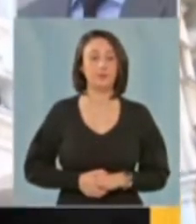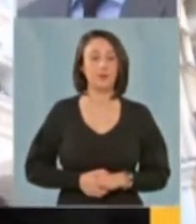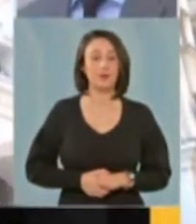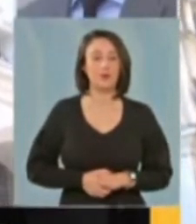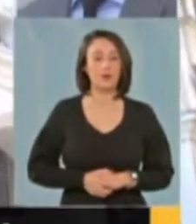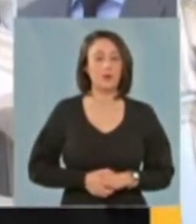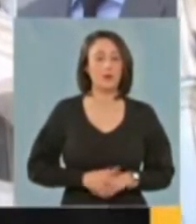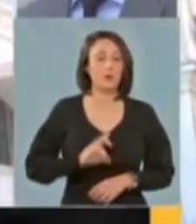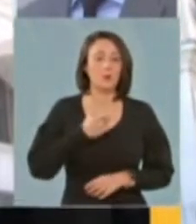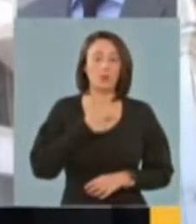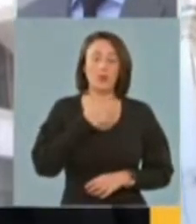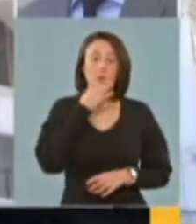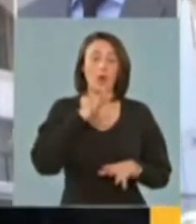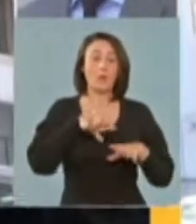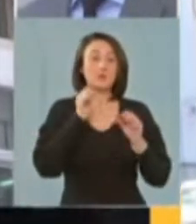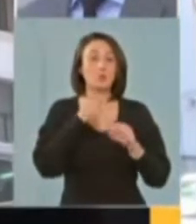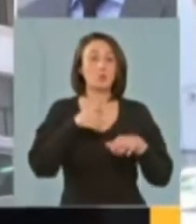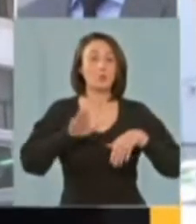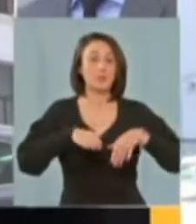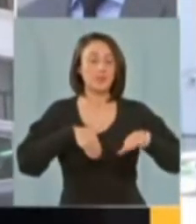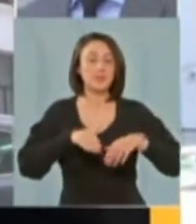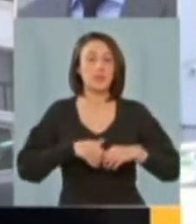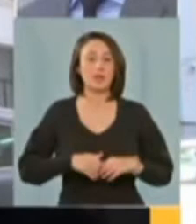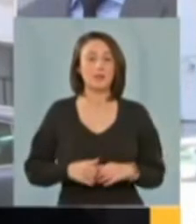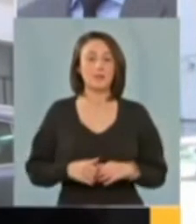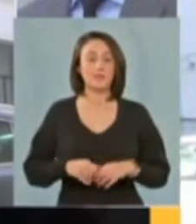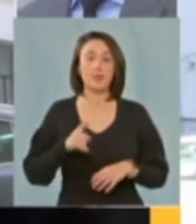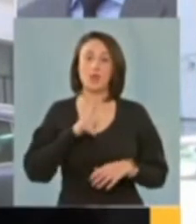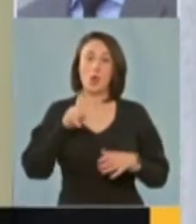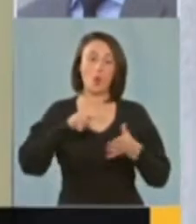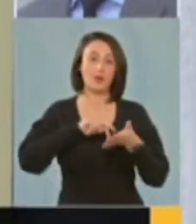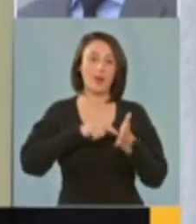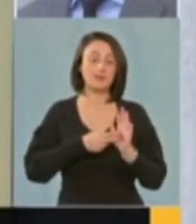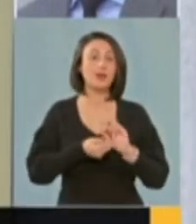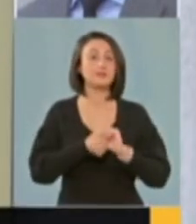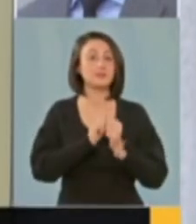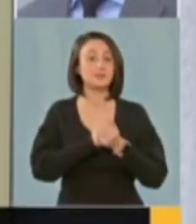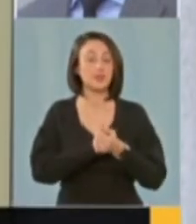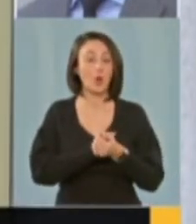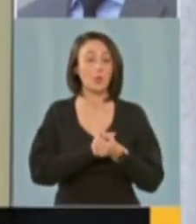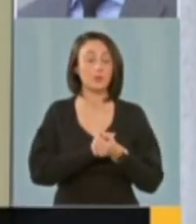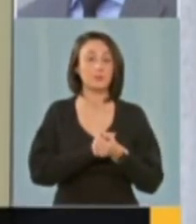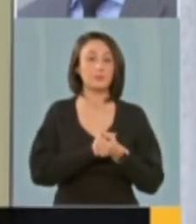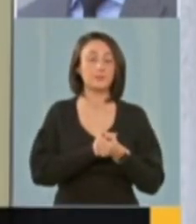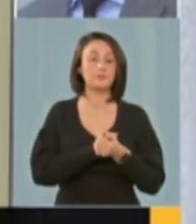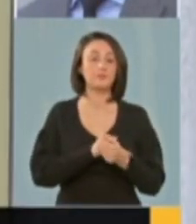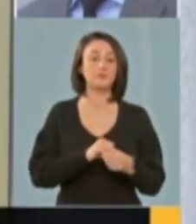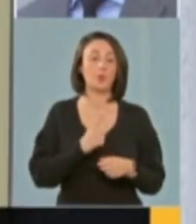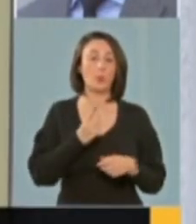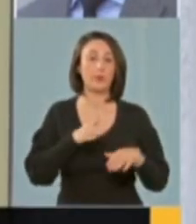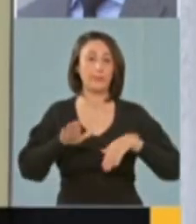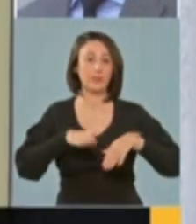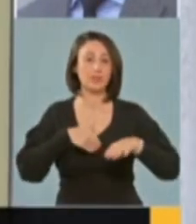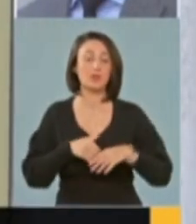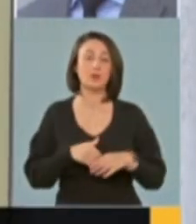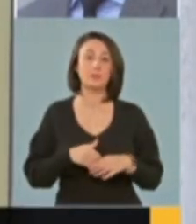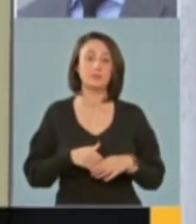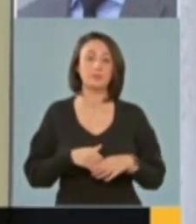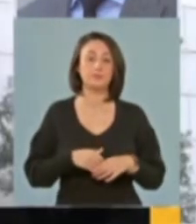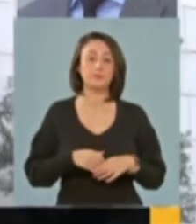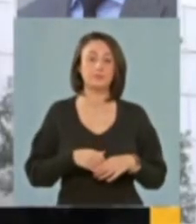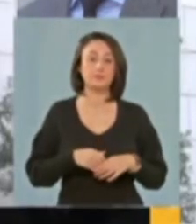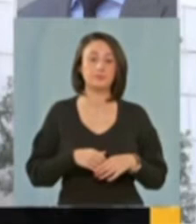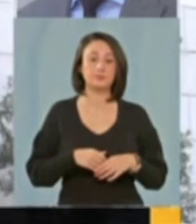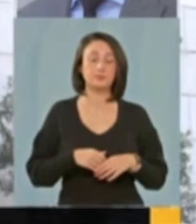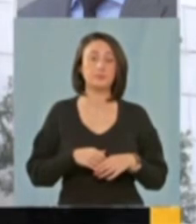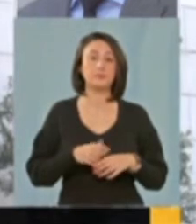N-aș putea spune că am găsit un minister neorganizat sau un minister mai mult